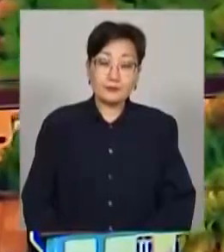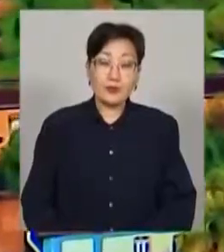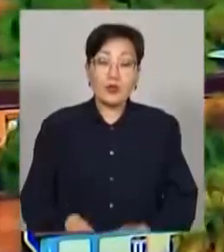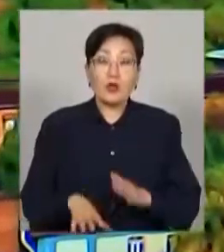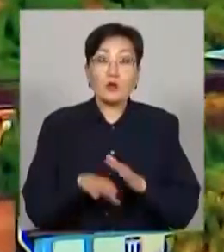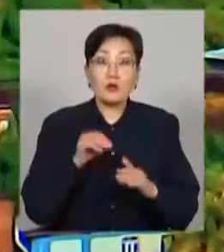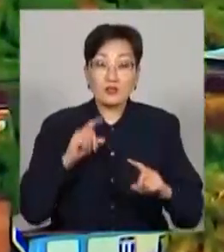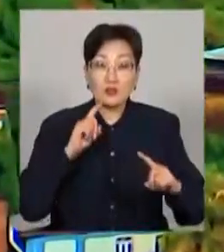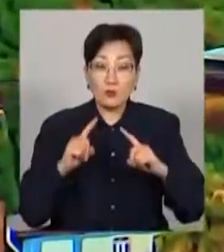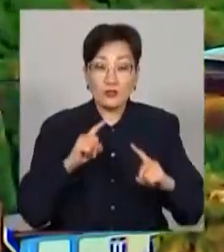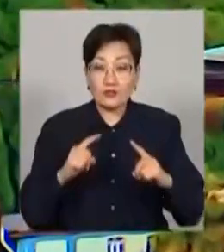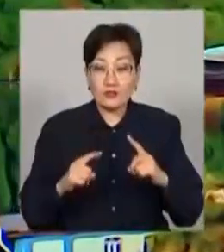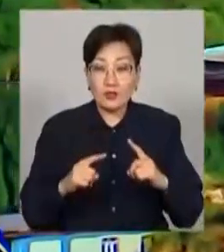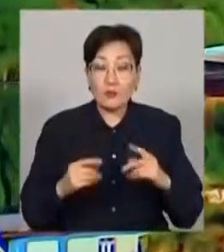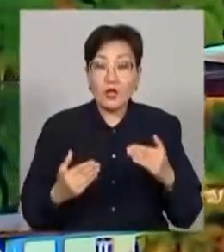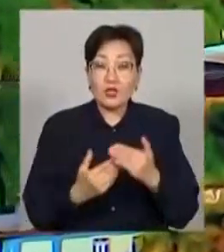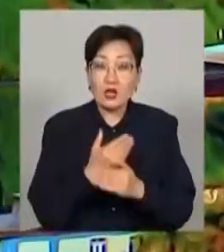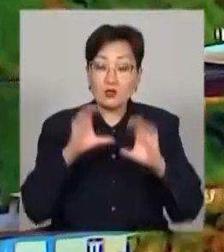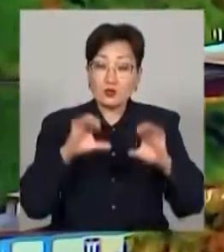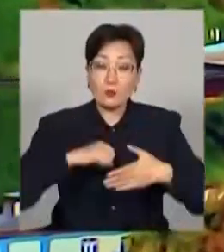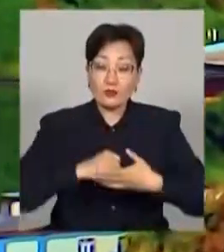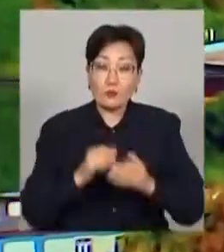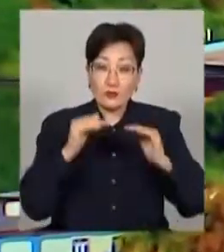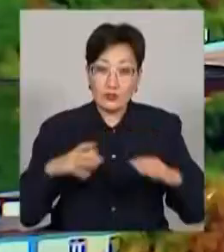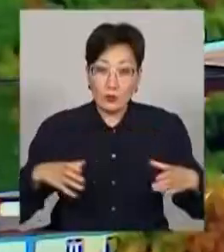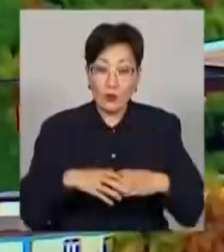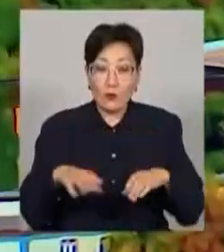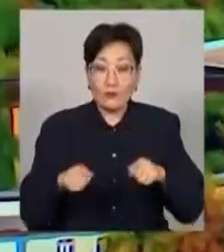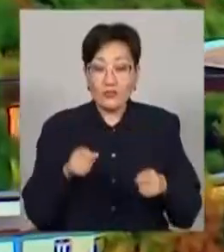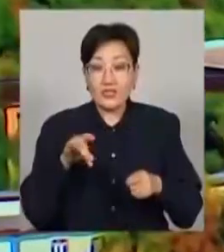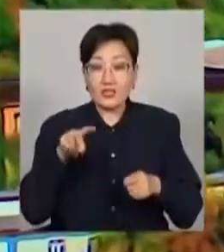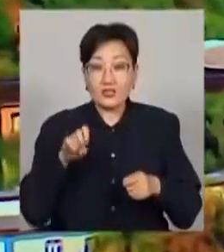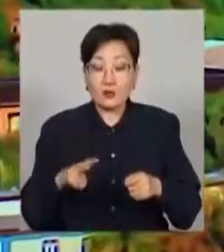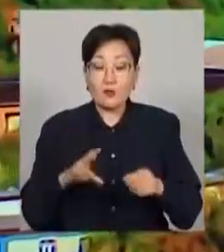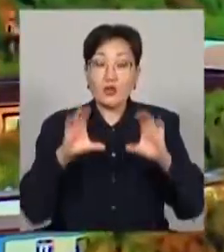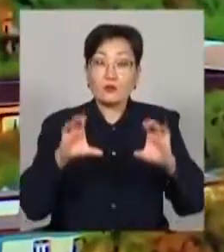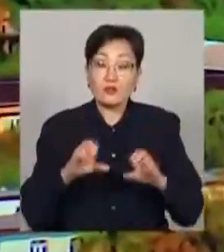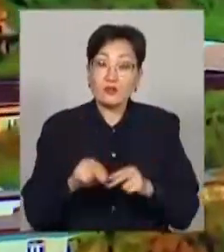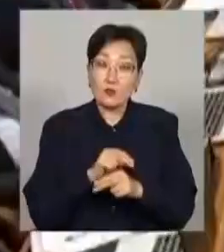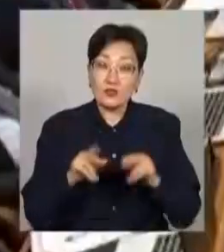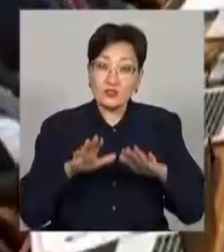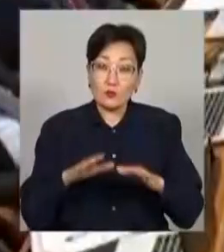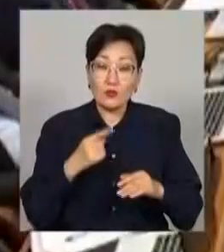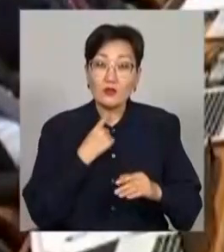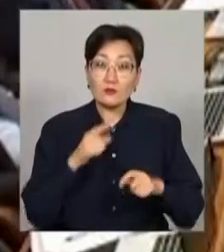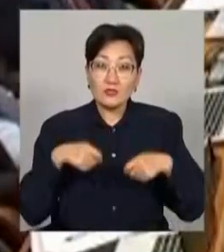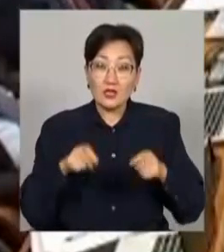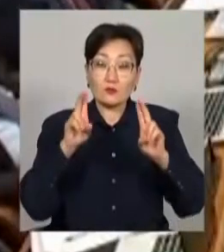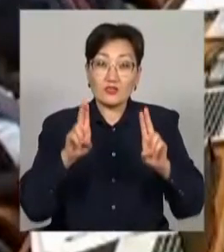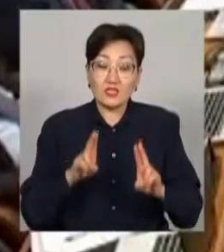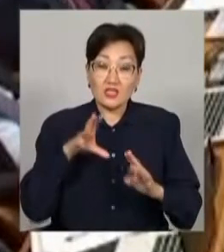Мәжіліс референдум туралы заң жобасын қабылдады. Төменгі палатаның спикері Ерлан Қошанов заңдағы түзетулер тек дауыс беру